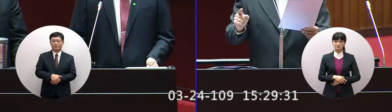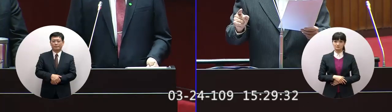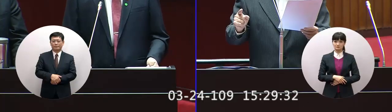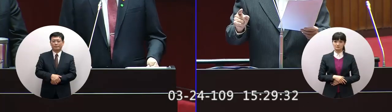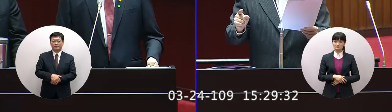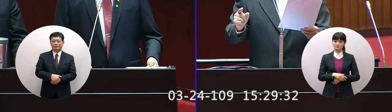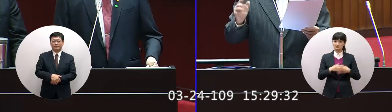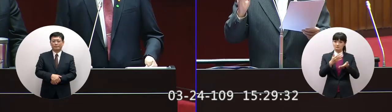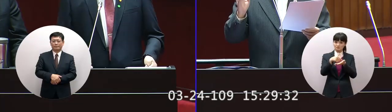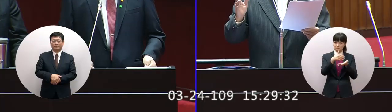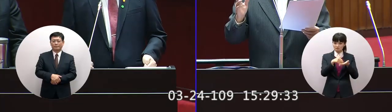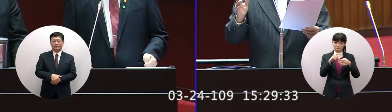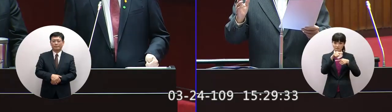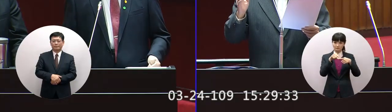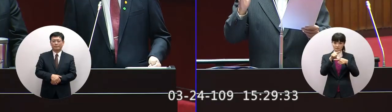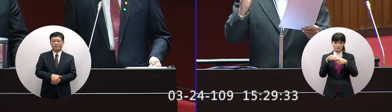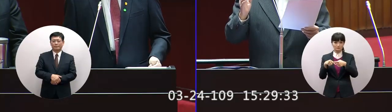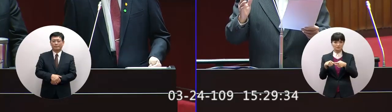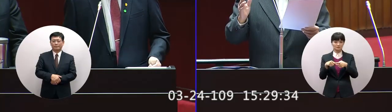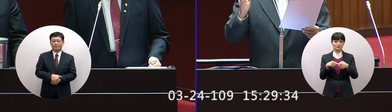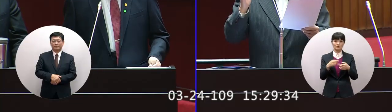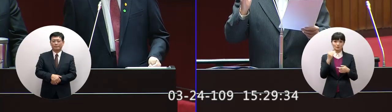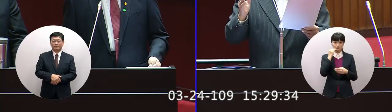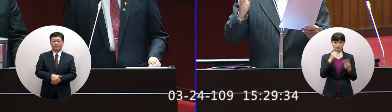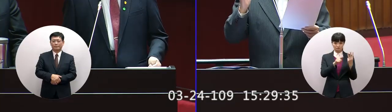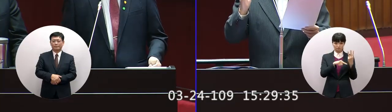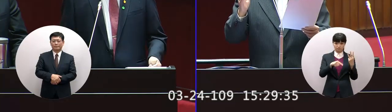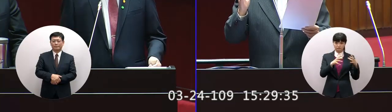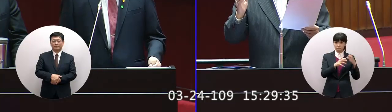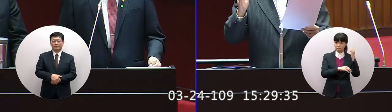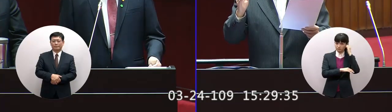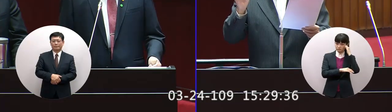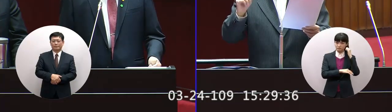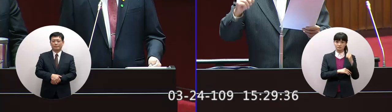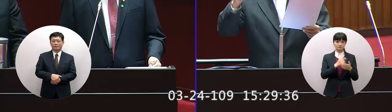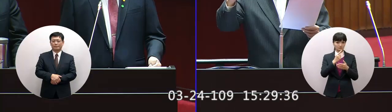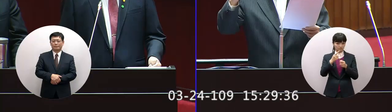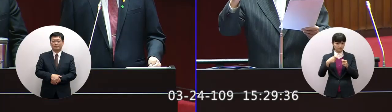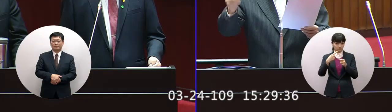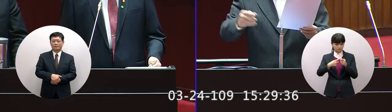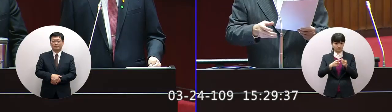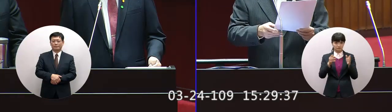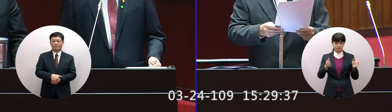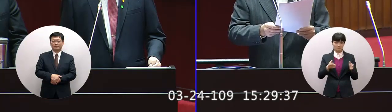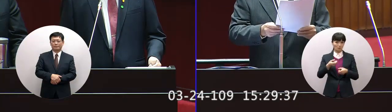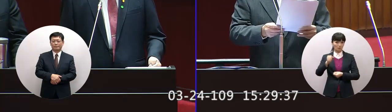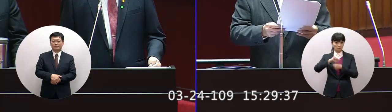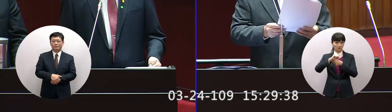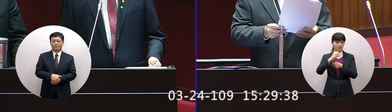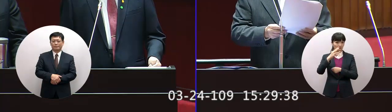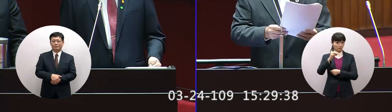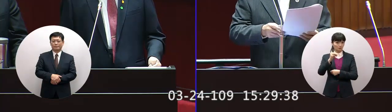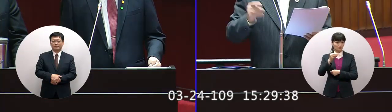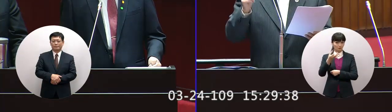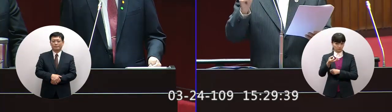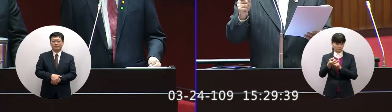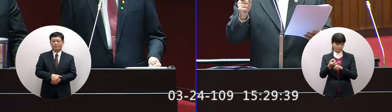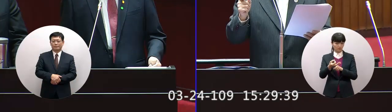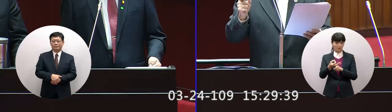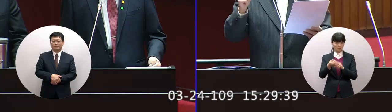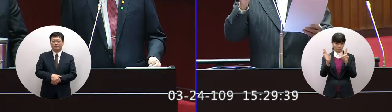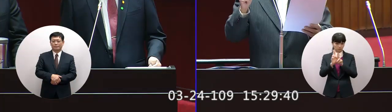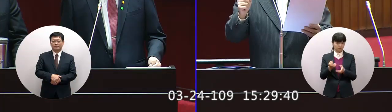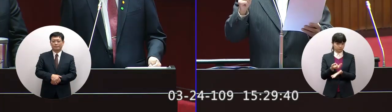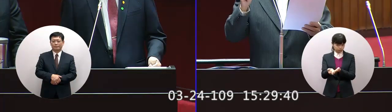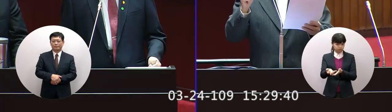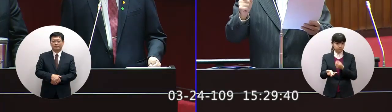是平均算，三口之家每年是增加3万元的电费负担。这个只是一个前提，